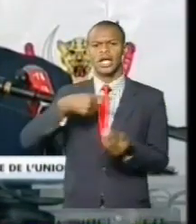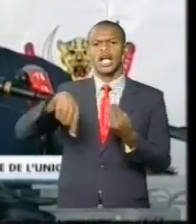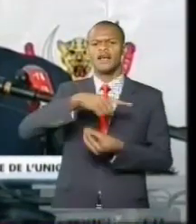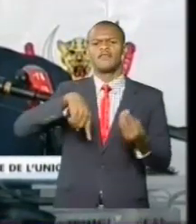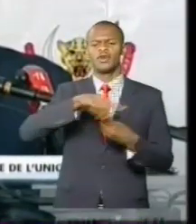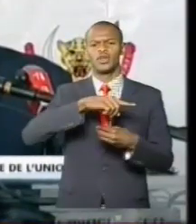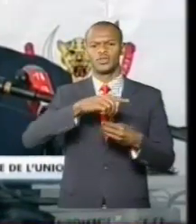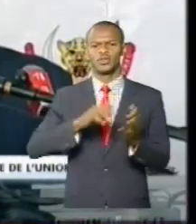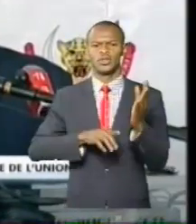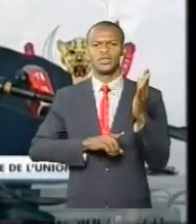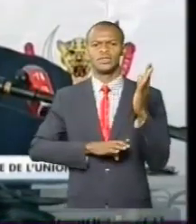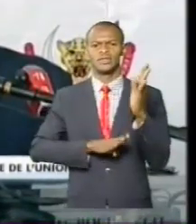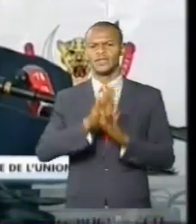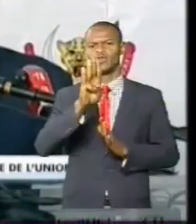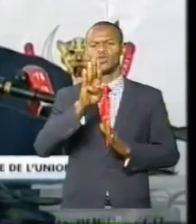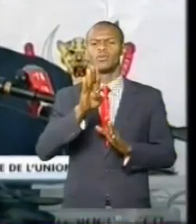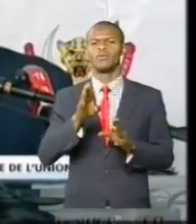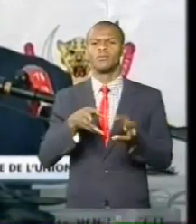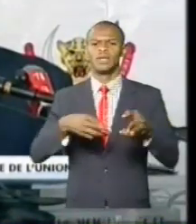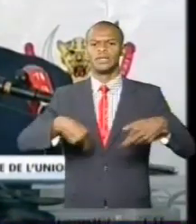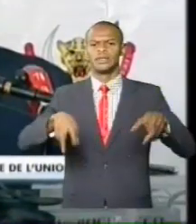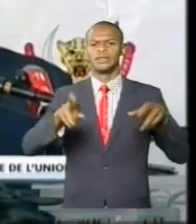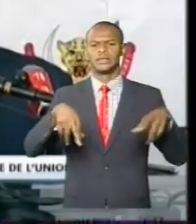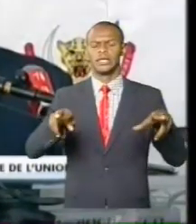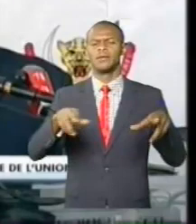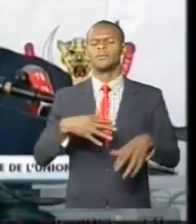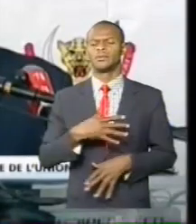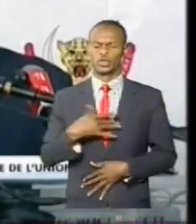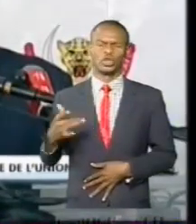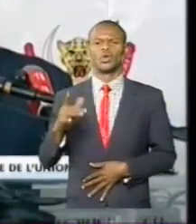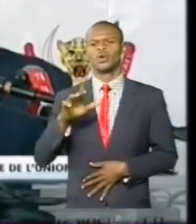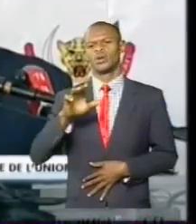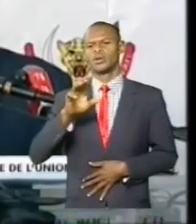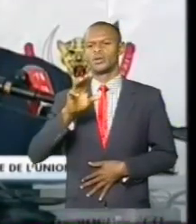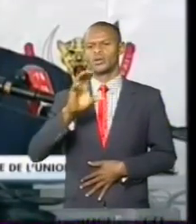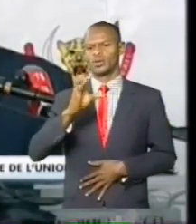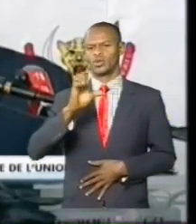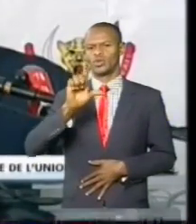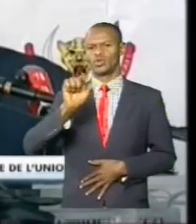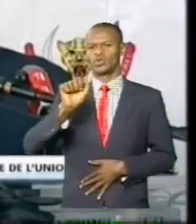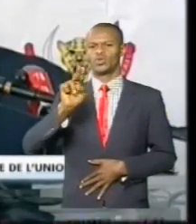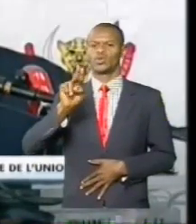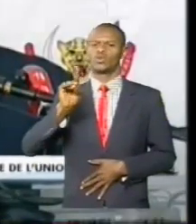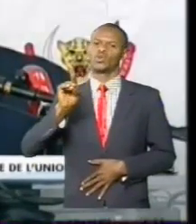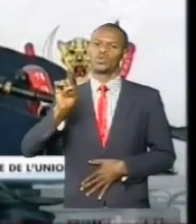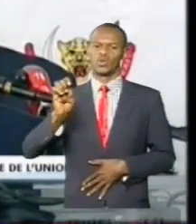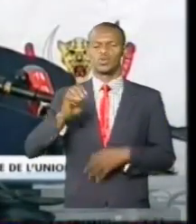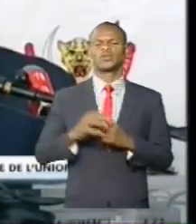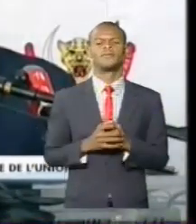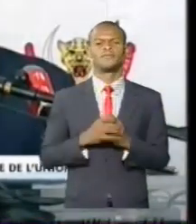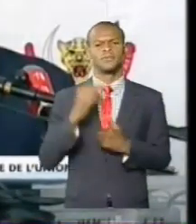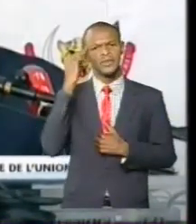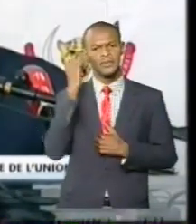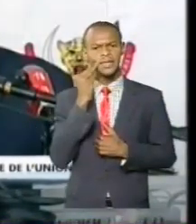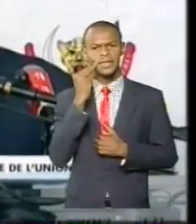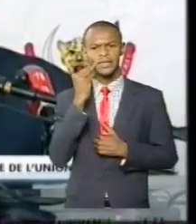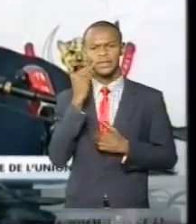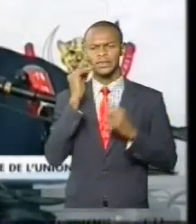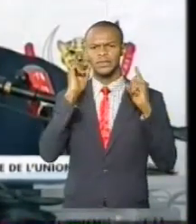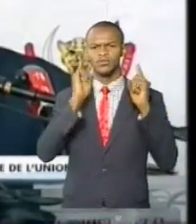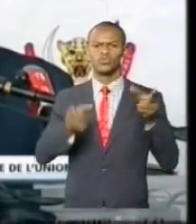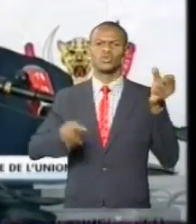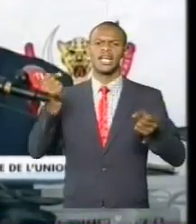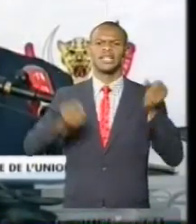Durable, Monsieur Claude Nyamugabo Bazibué. ministre des Transports et Voies